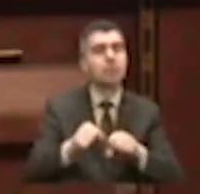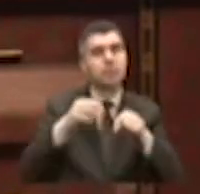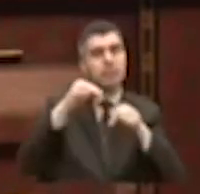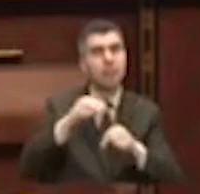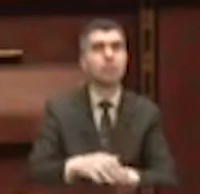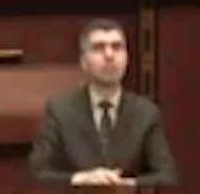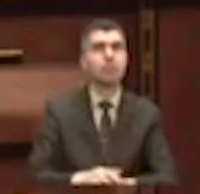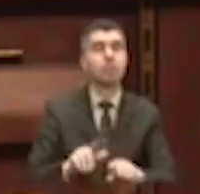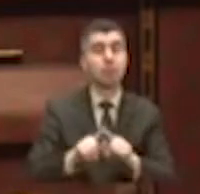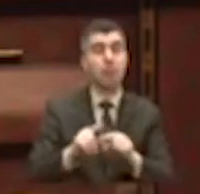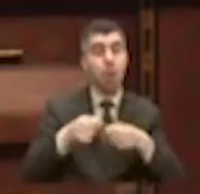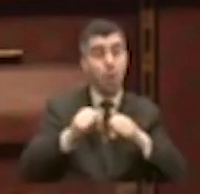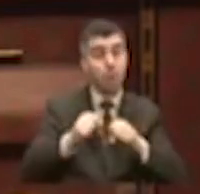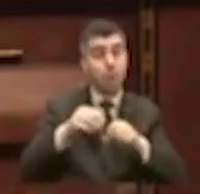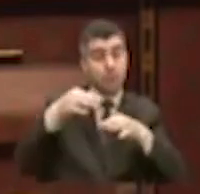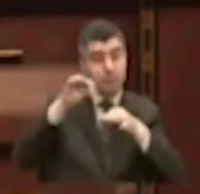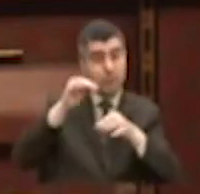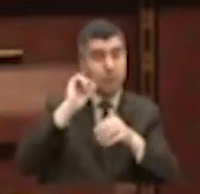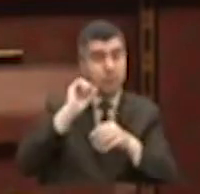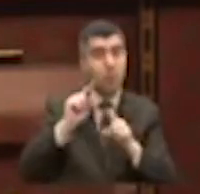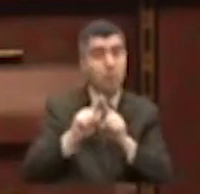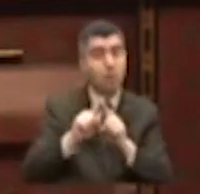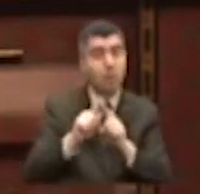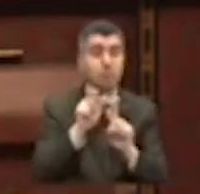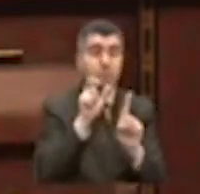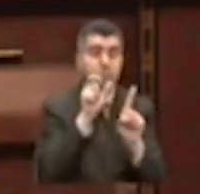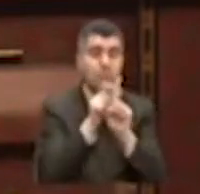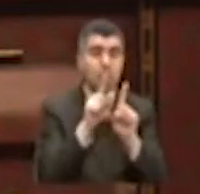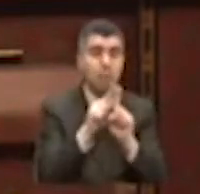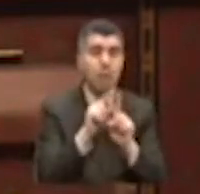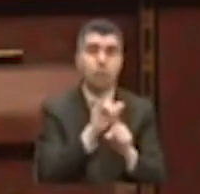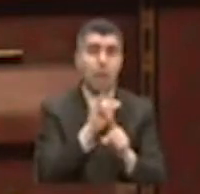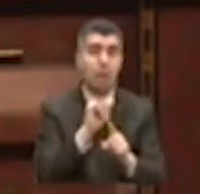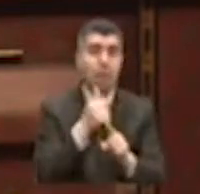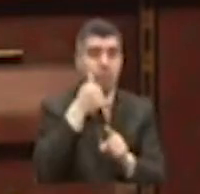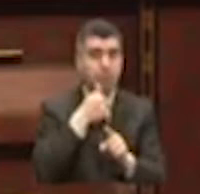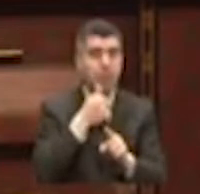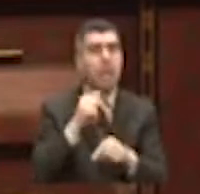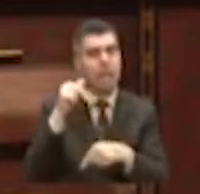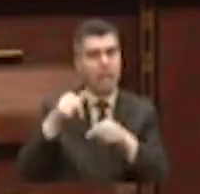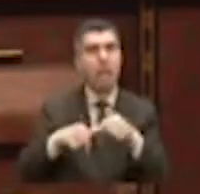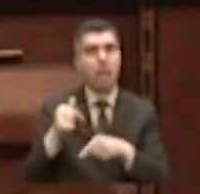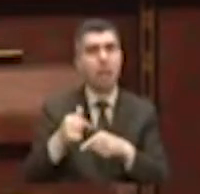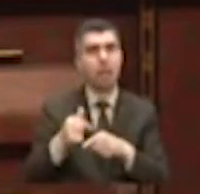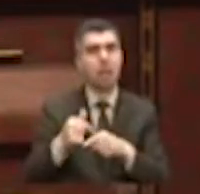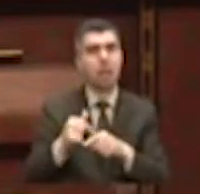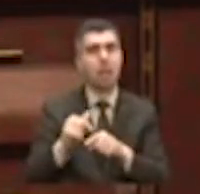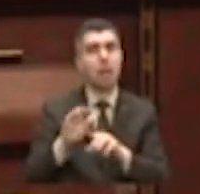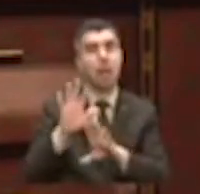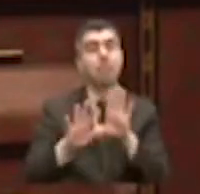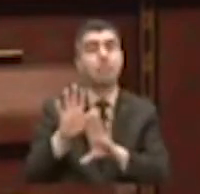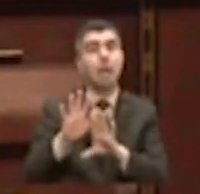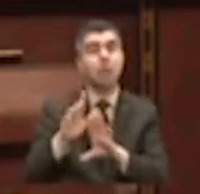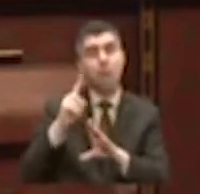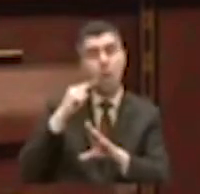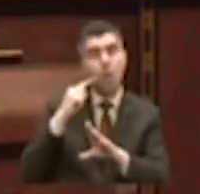والدقيق فيه المراقبة، ما تنقولش ما كاينش الغش، ما كاينش الفساد، غير هاد 15 من الأخرى 29